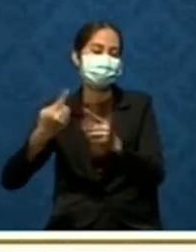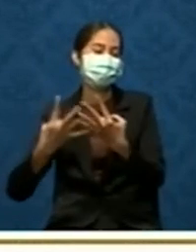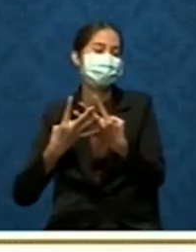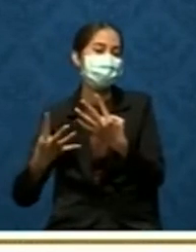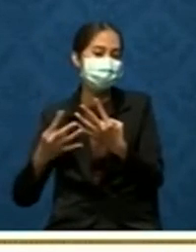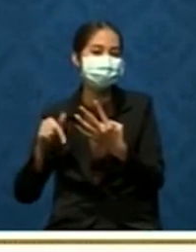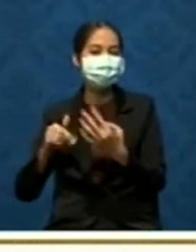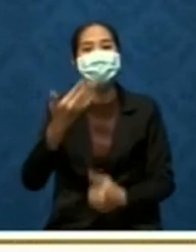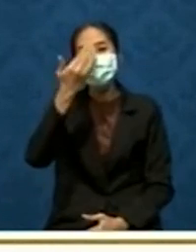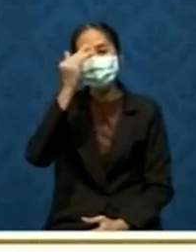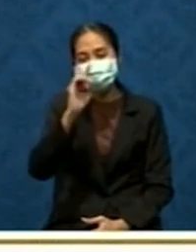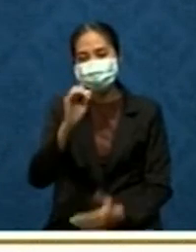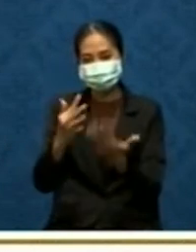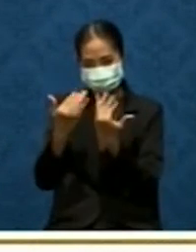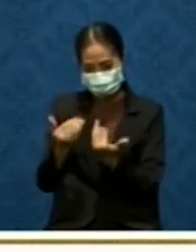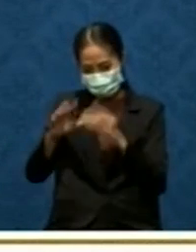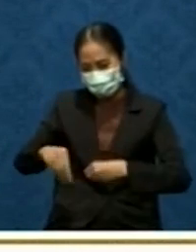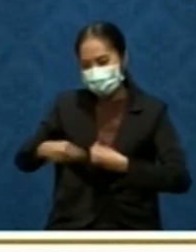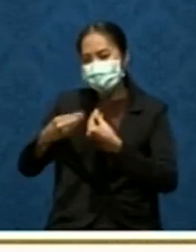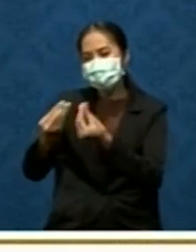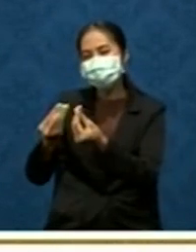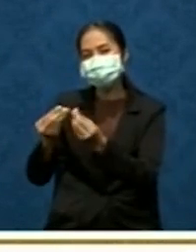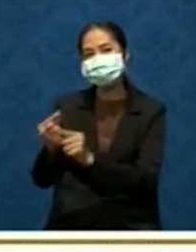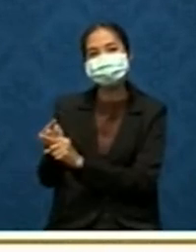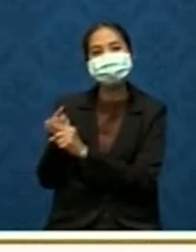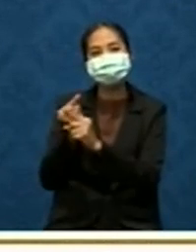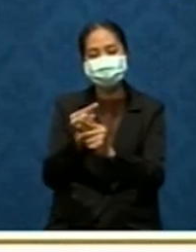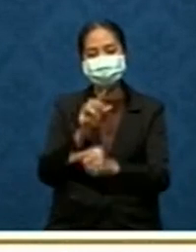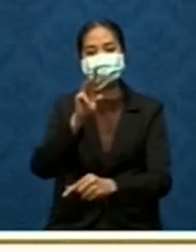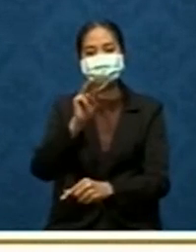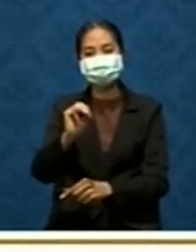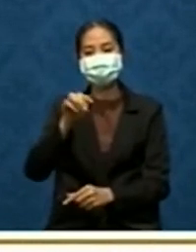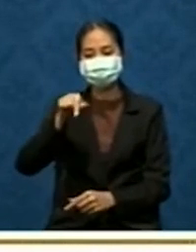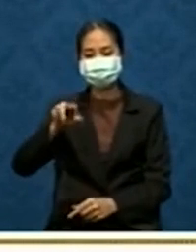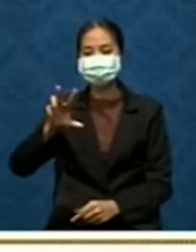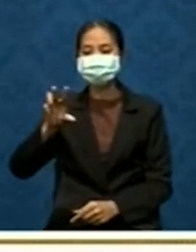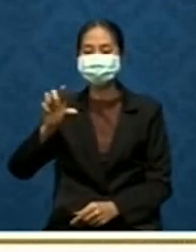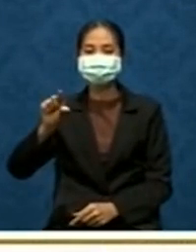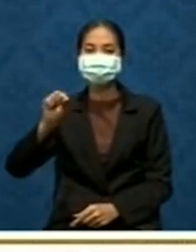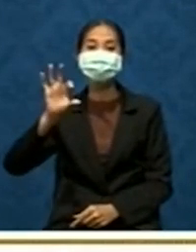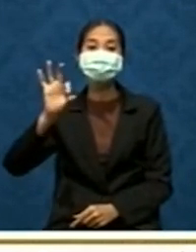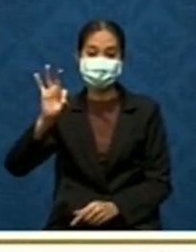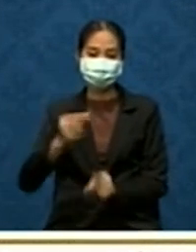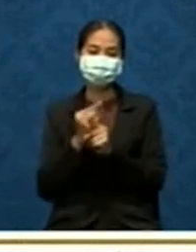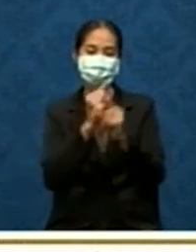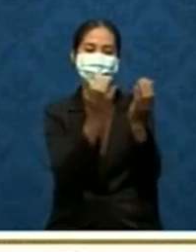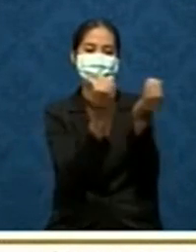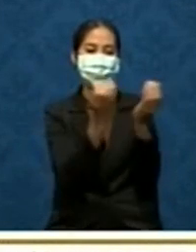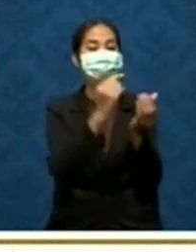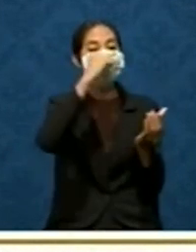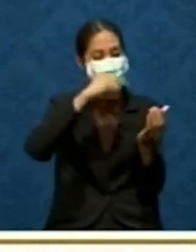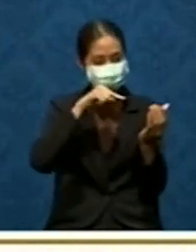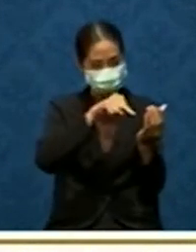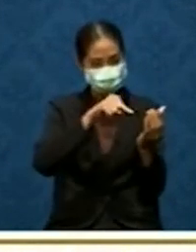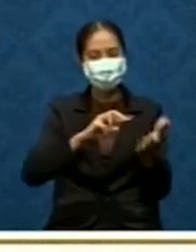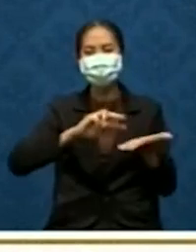ติในปัจจุบันสอดคล้องกับหลักในมาตรา29ของรัฐธรรมนูญแห่งราชอาณาจักรไทยมากยิ่งขึ้นกล่